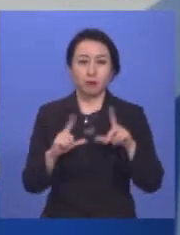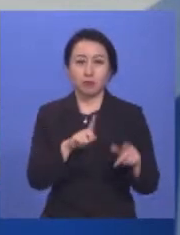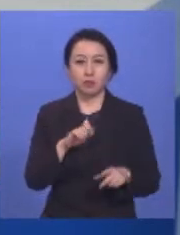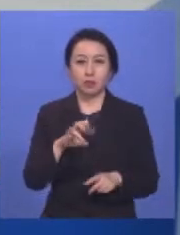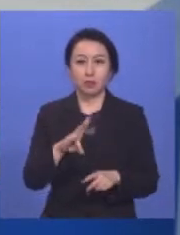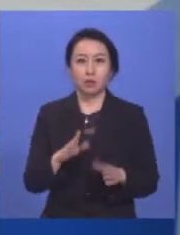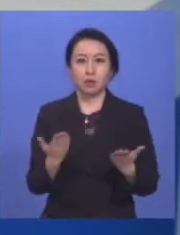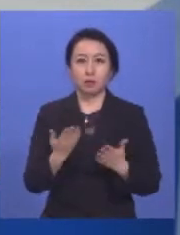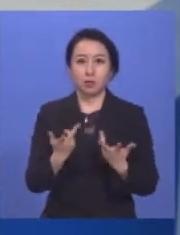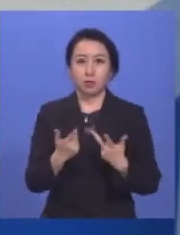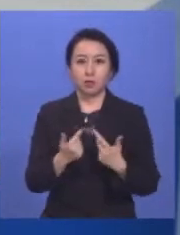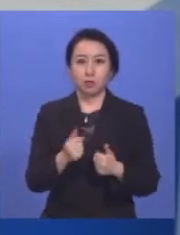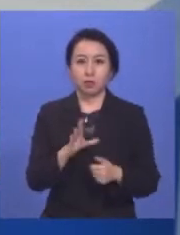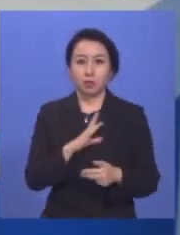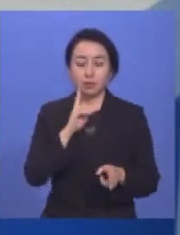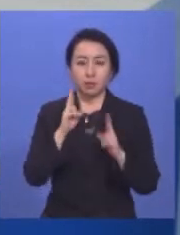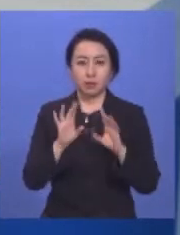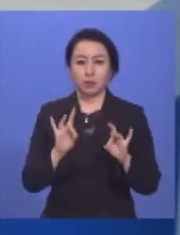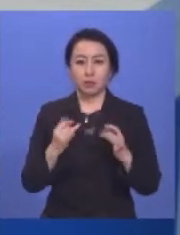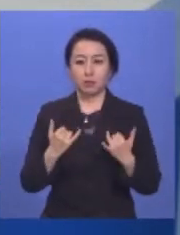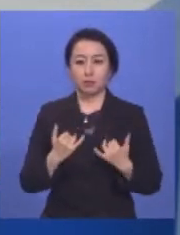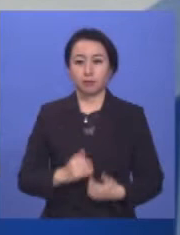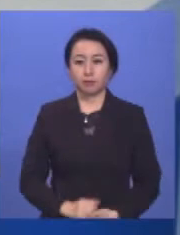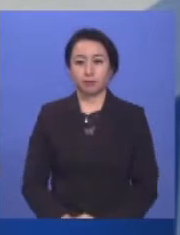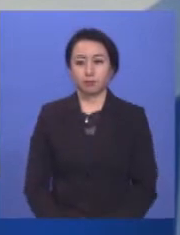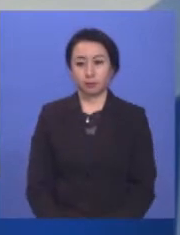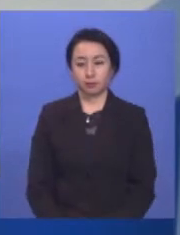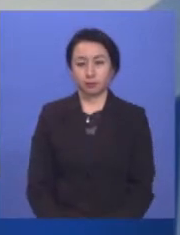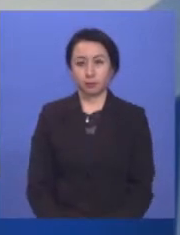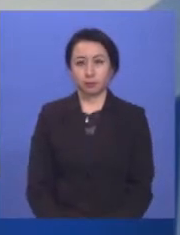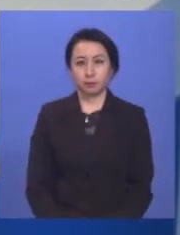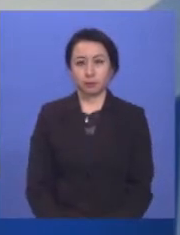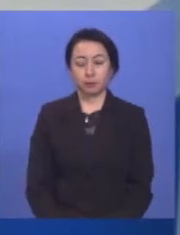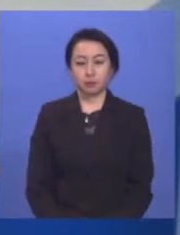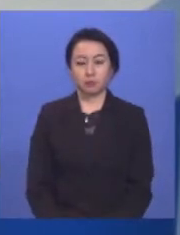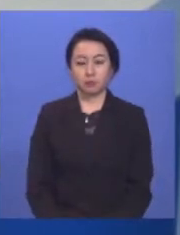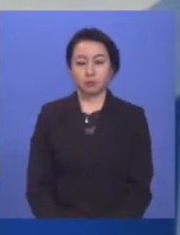вывоз зерна. Каким решением пришли на заседание, расскажет Илья Кудряков.